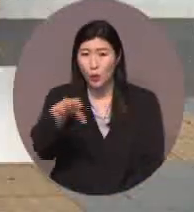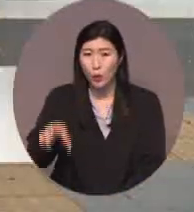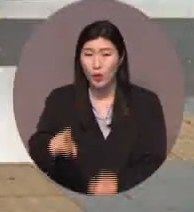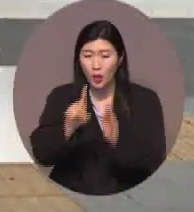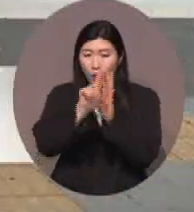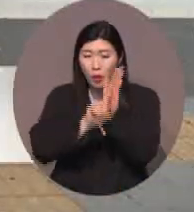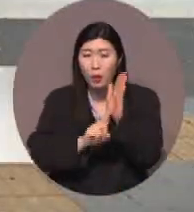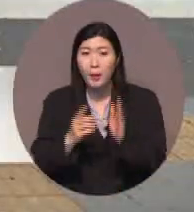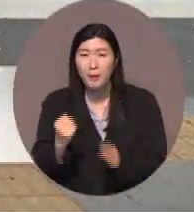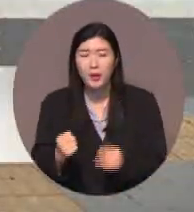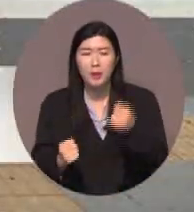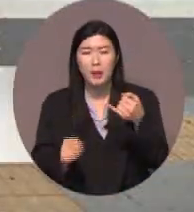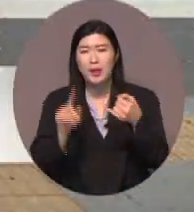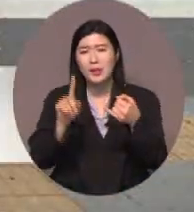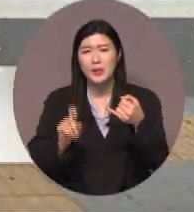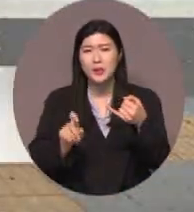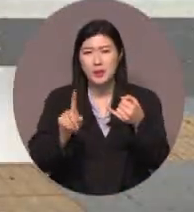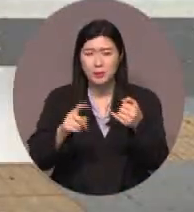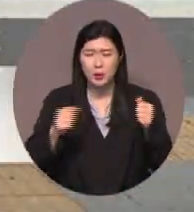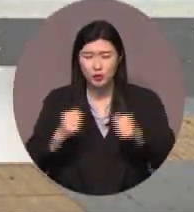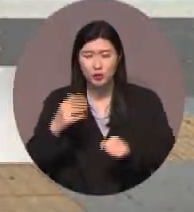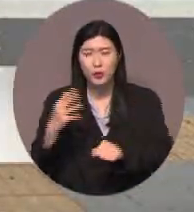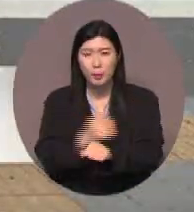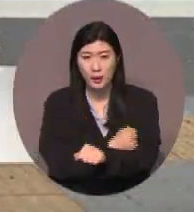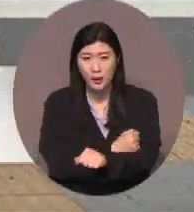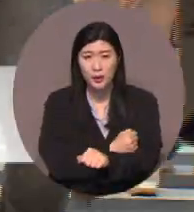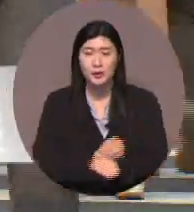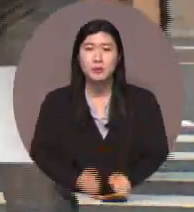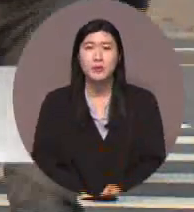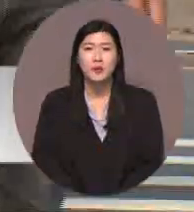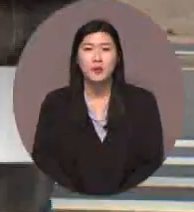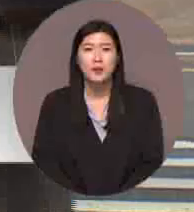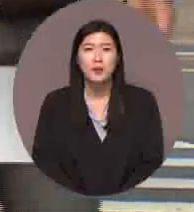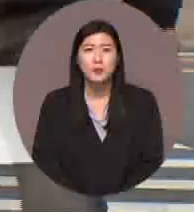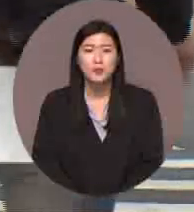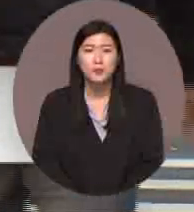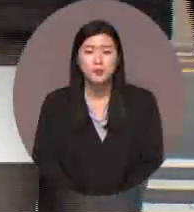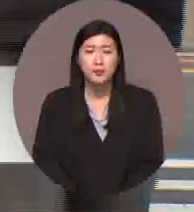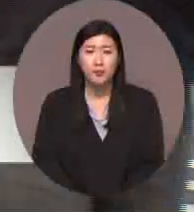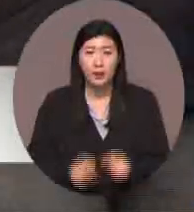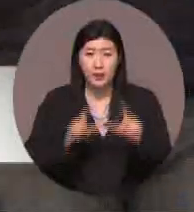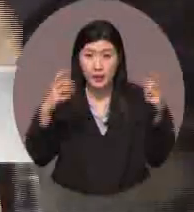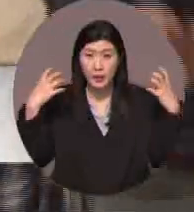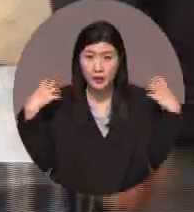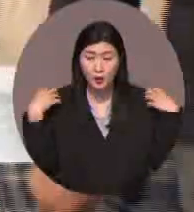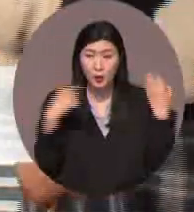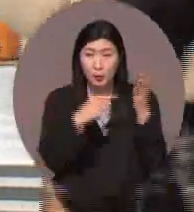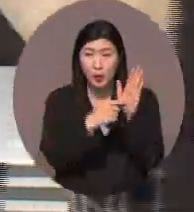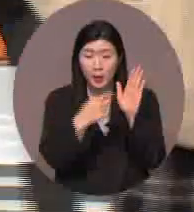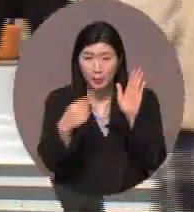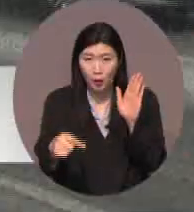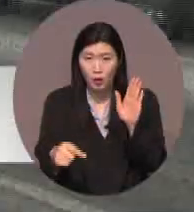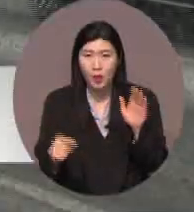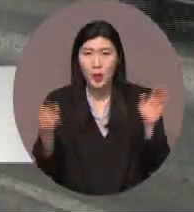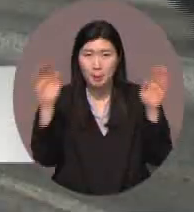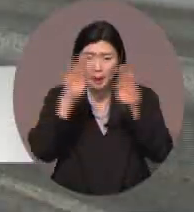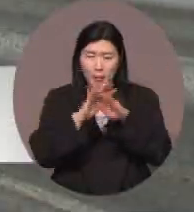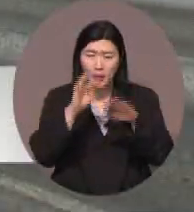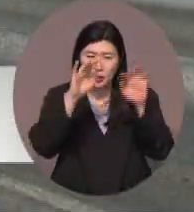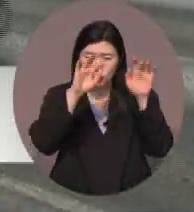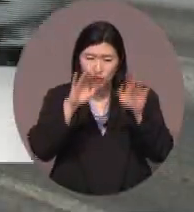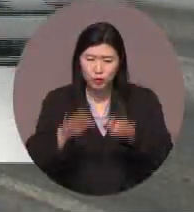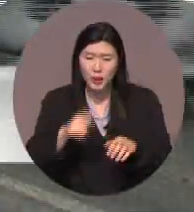내륙을 중심으로 최저 기온이 영하 11도까지 내려가겠습니다 대전지방기상청은 이번 주말 내린 눈과